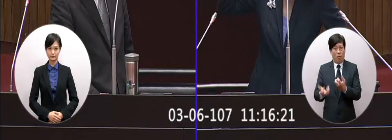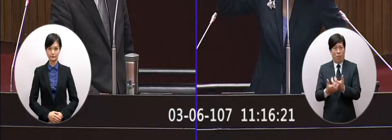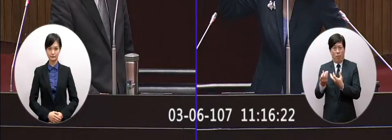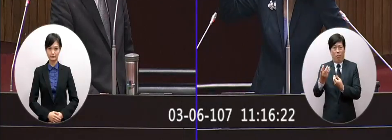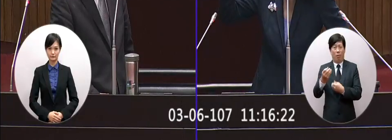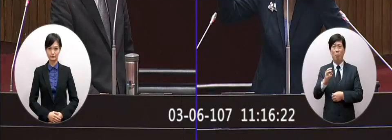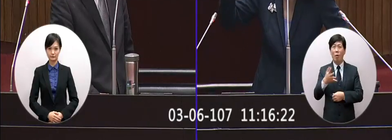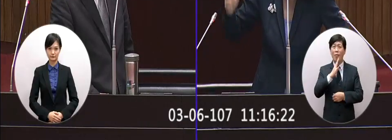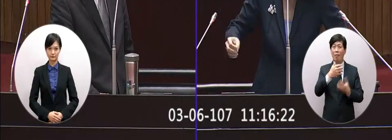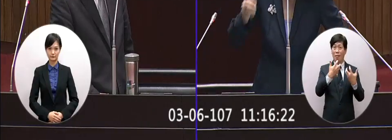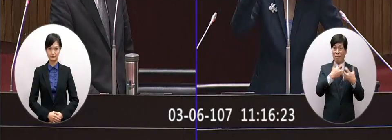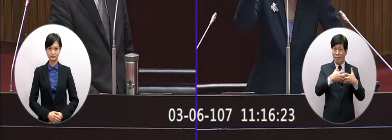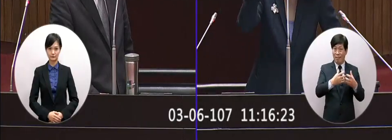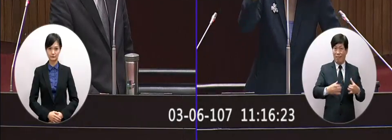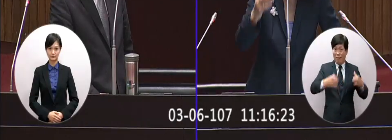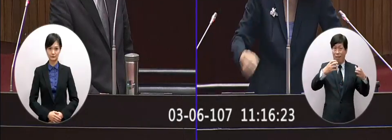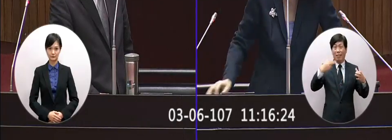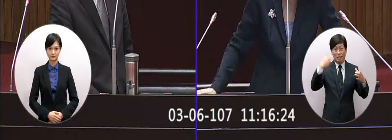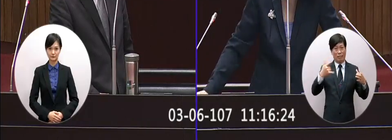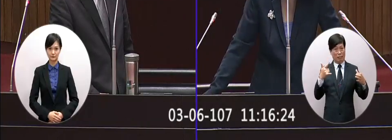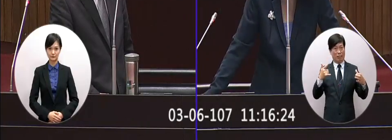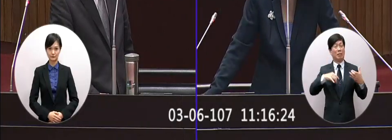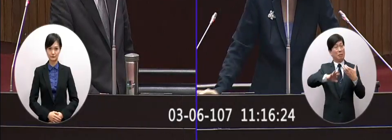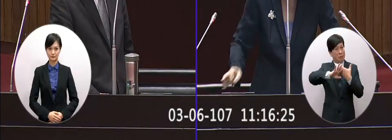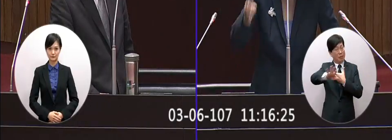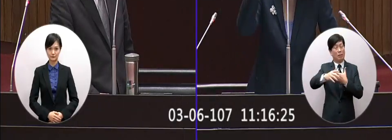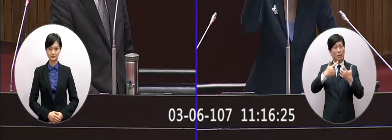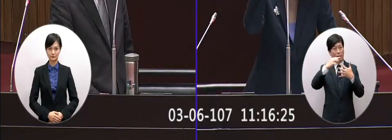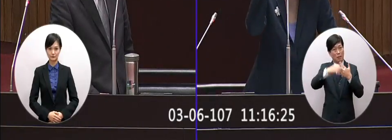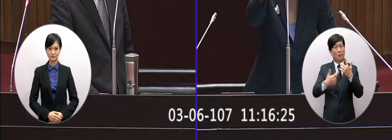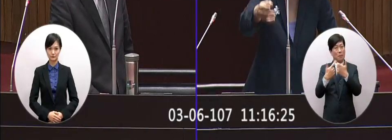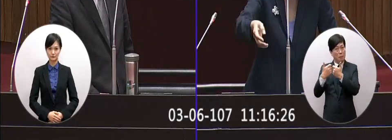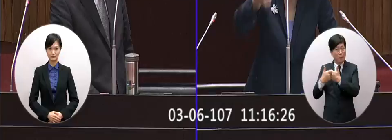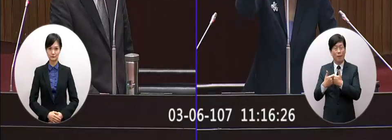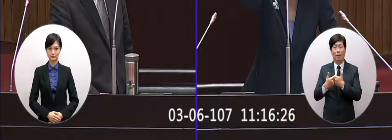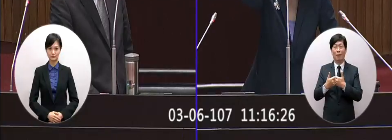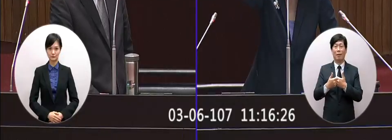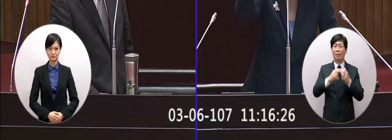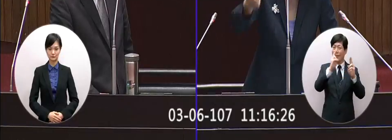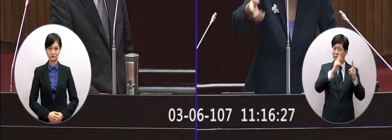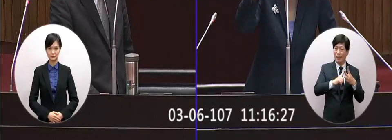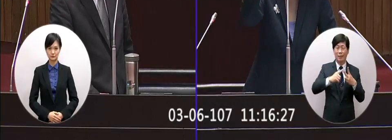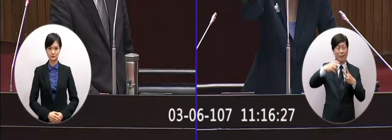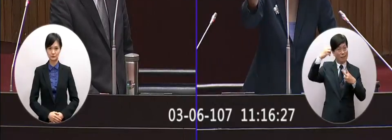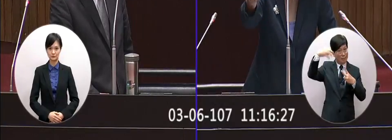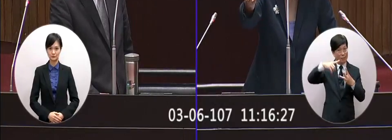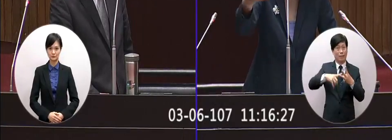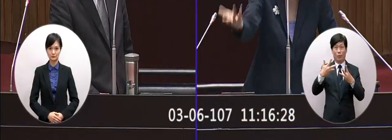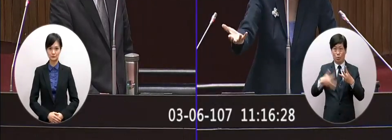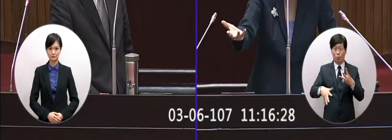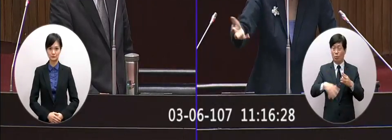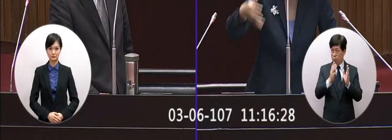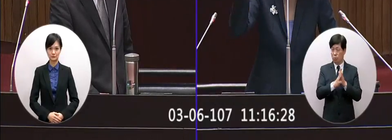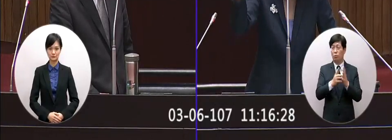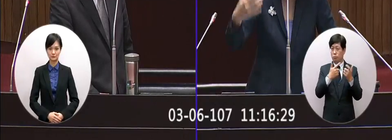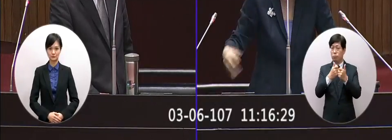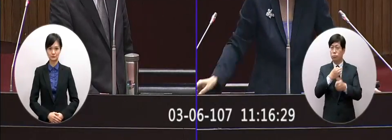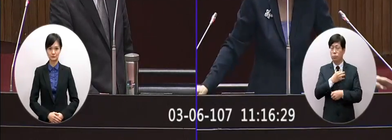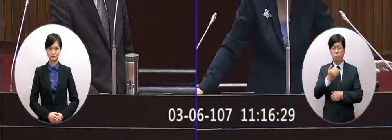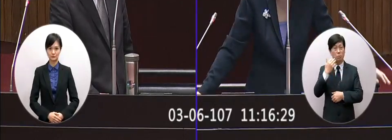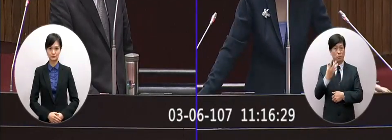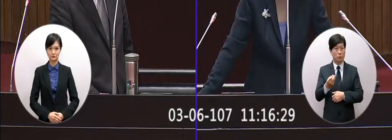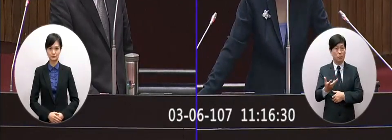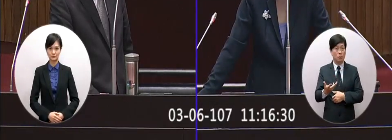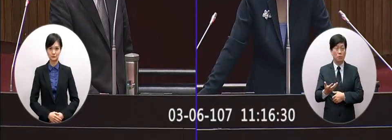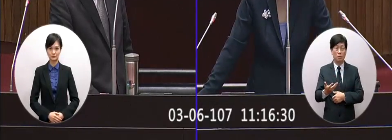因为这个装置容量的话，你还要靠很多老天爷帮忙哎，你的电、你的太阳、你的水，对不对？那没有的